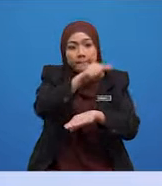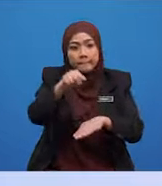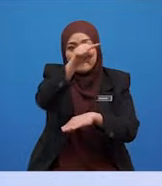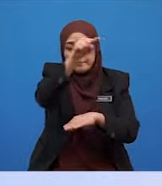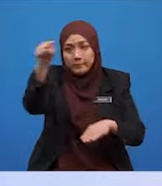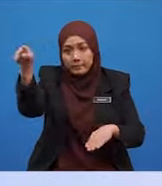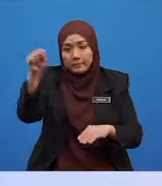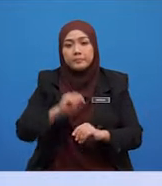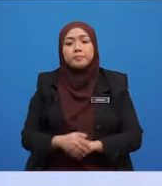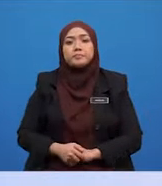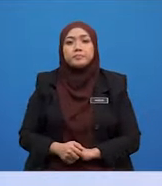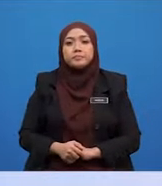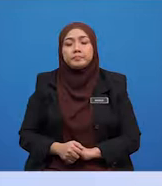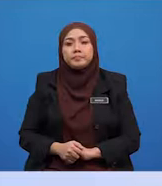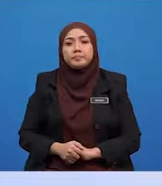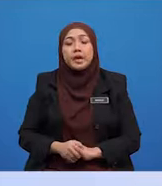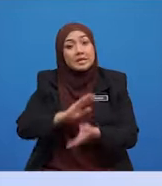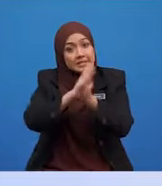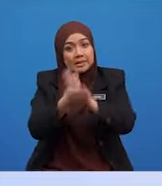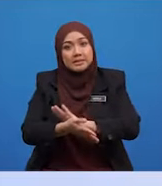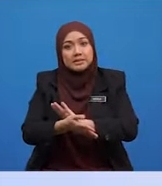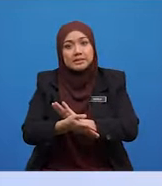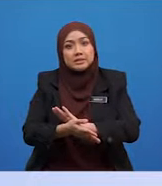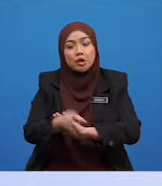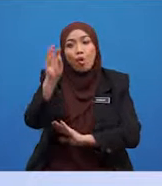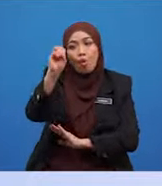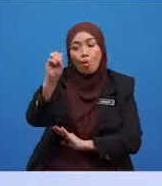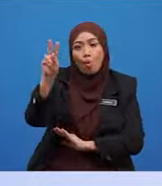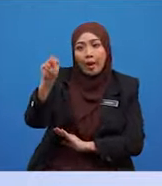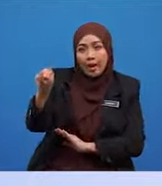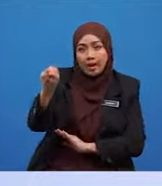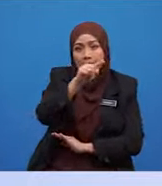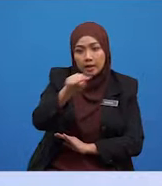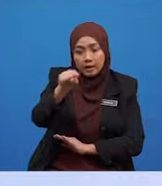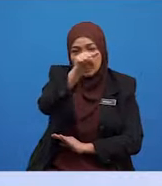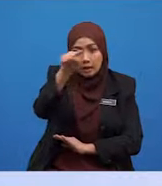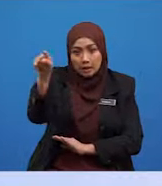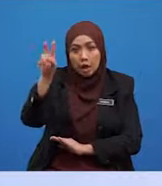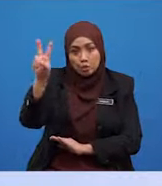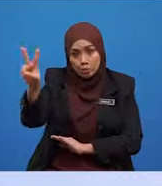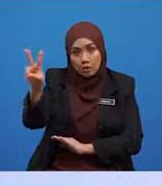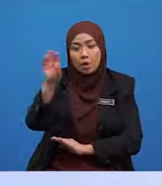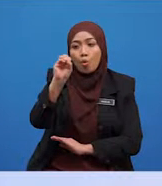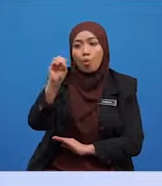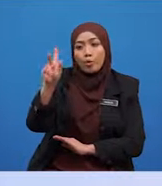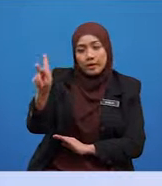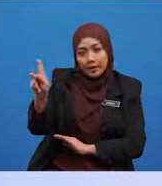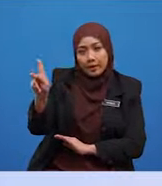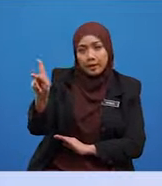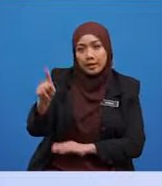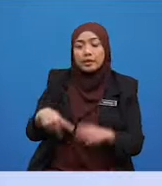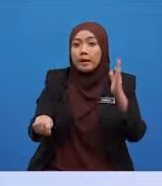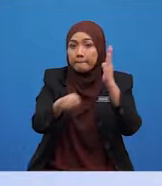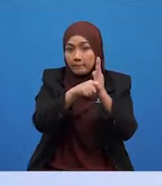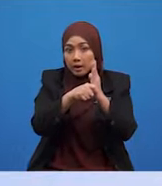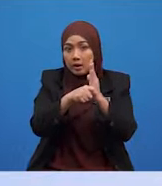Gantikan nilai OK dan nilai KN dalam formula. Maka, ON kuasa